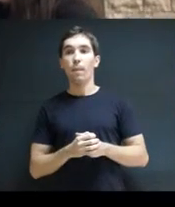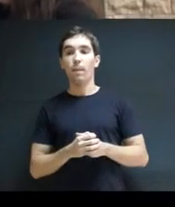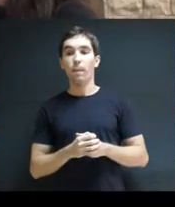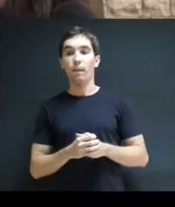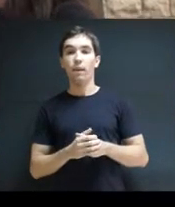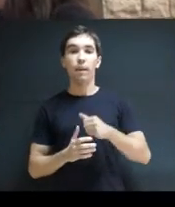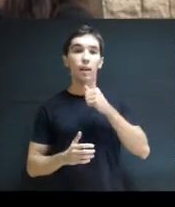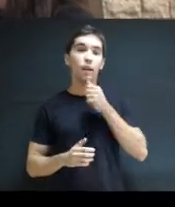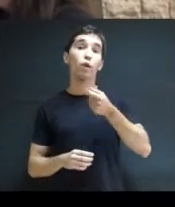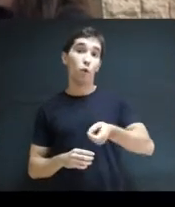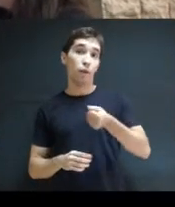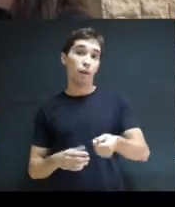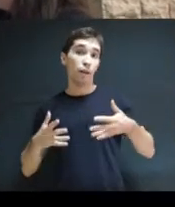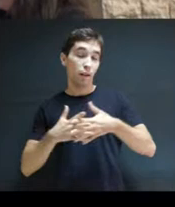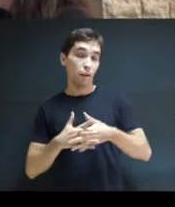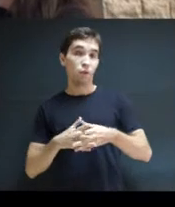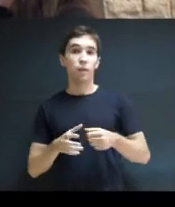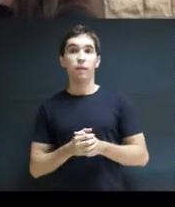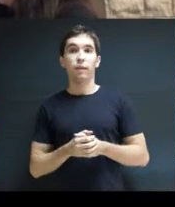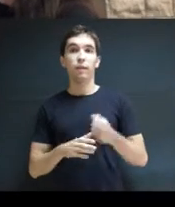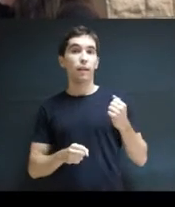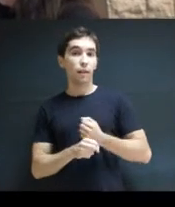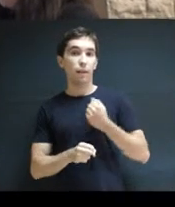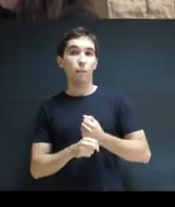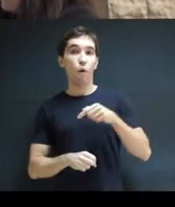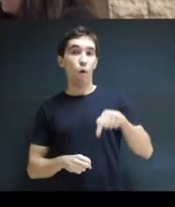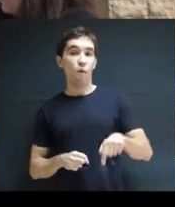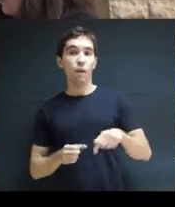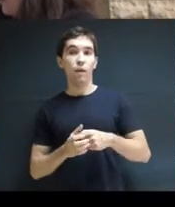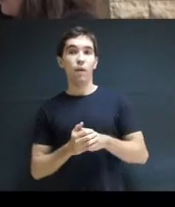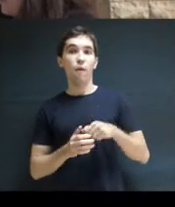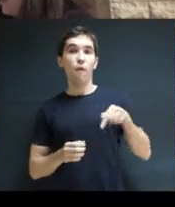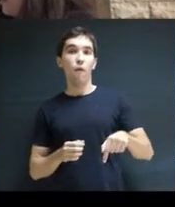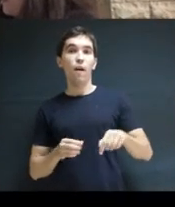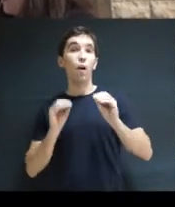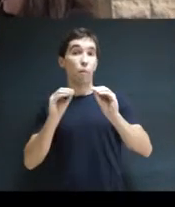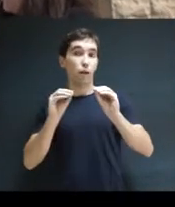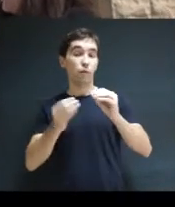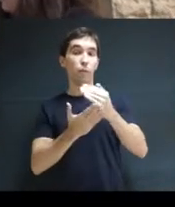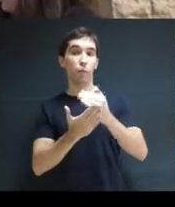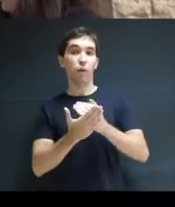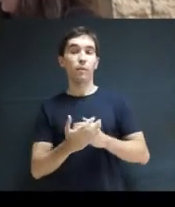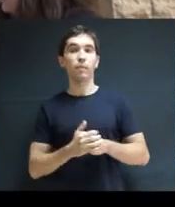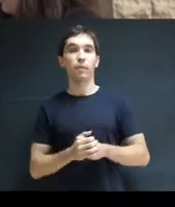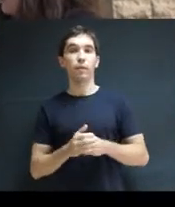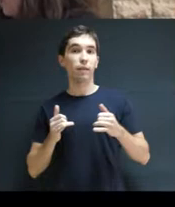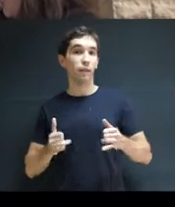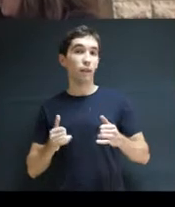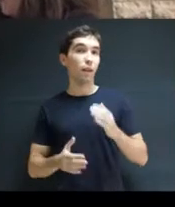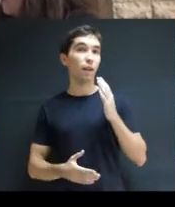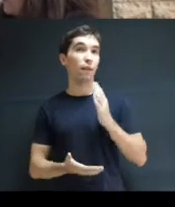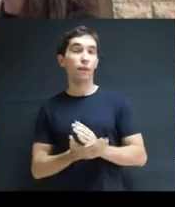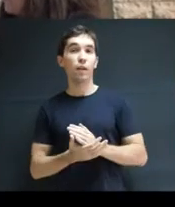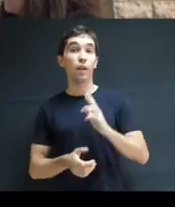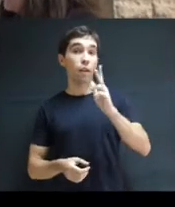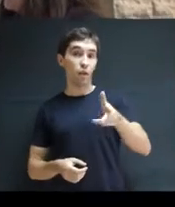zapravo donacija građana, provodimo ovaj obrazovni program. Dakle, sada već ćemo